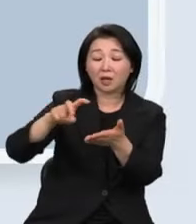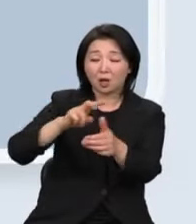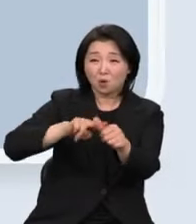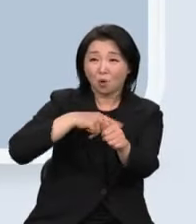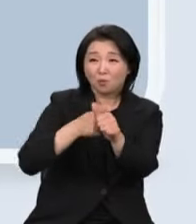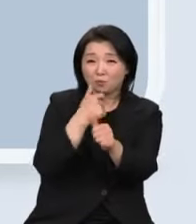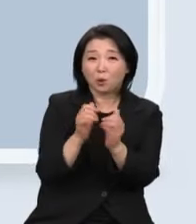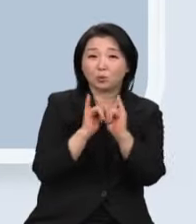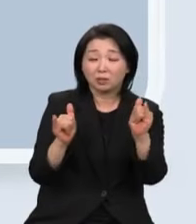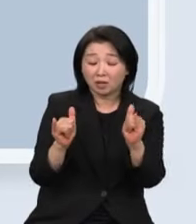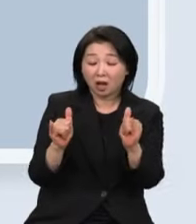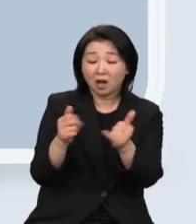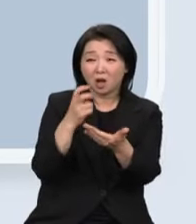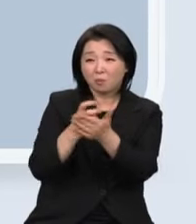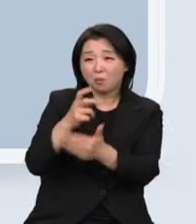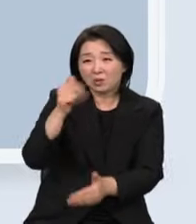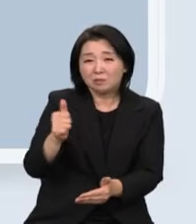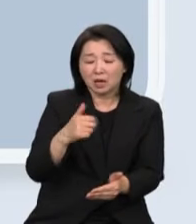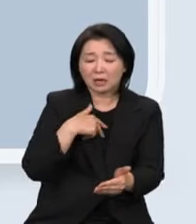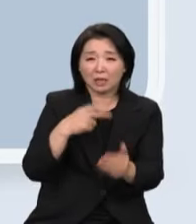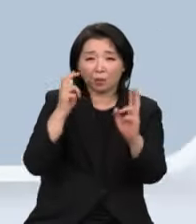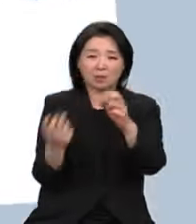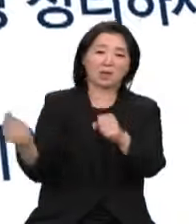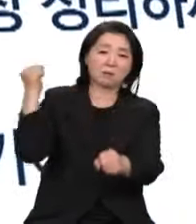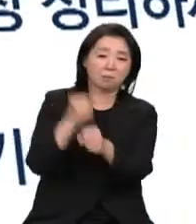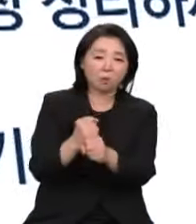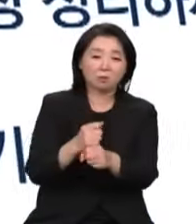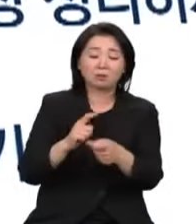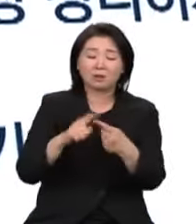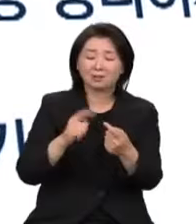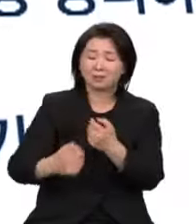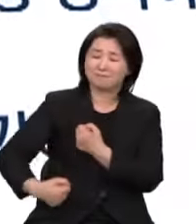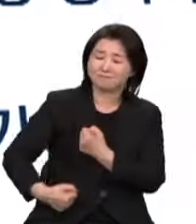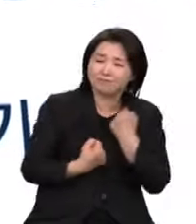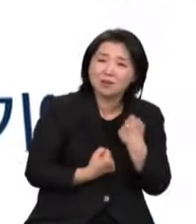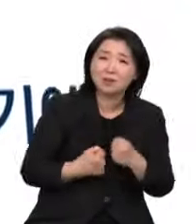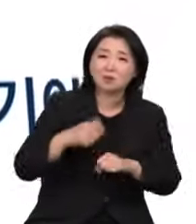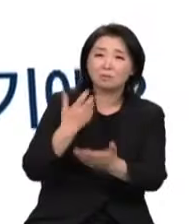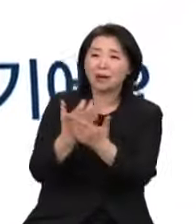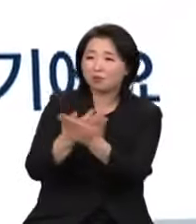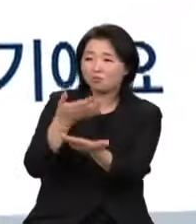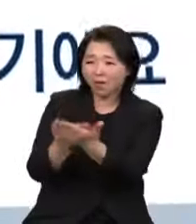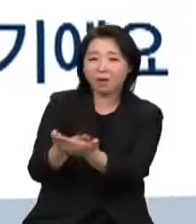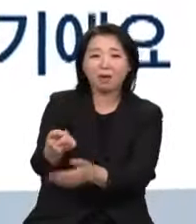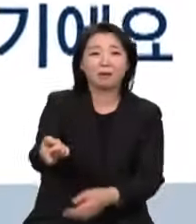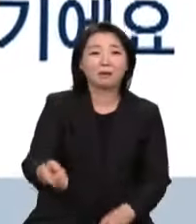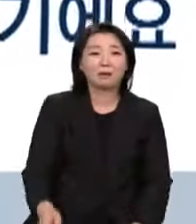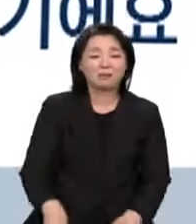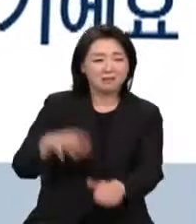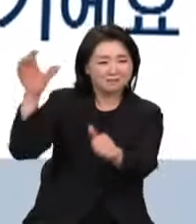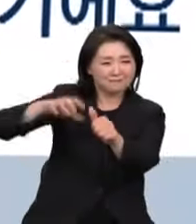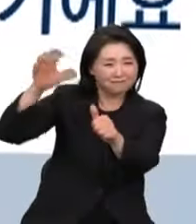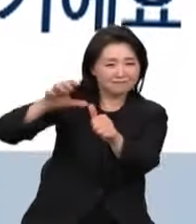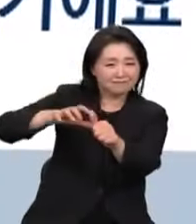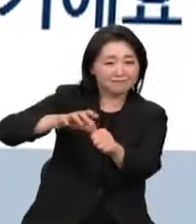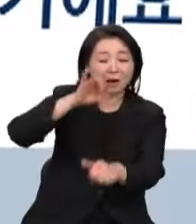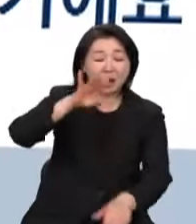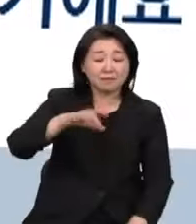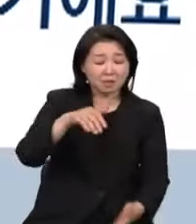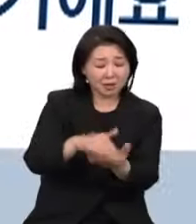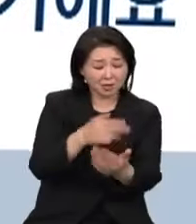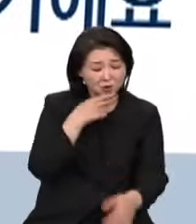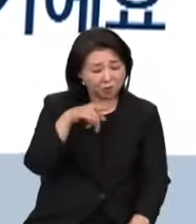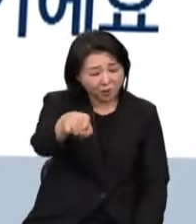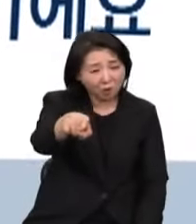법무팀장이 자신의 사면 복권에 소홀했다면 반성문을 받으라고 지시합니다 야단치는 정도론 안 된다며 반성하지